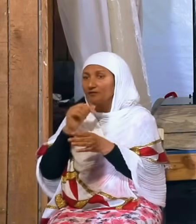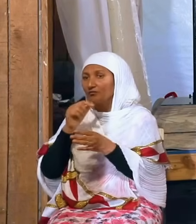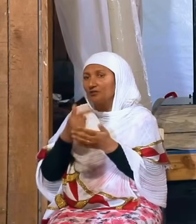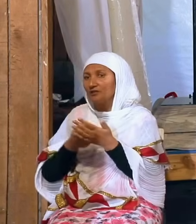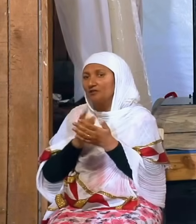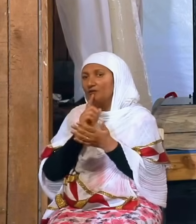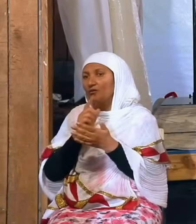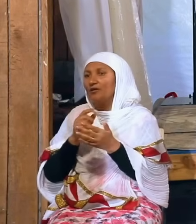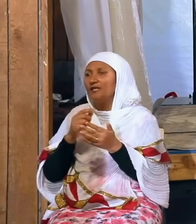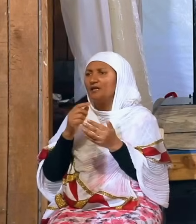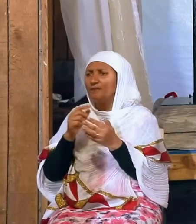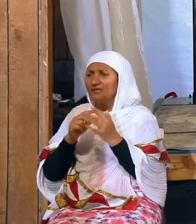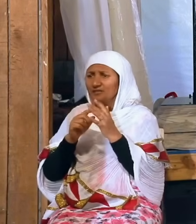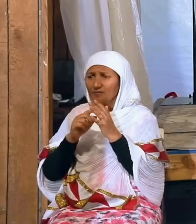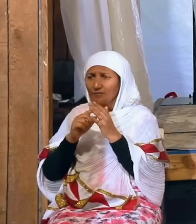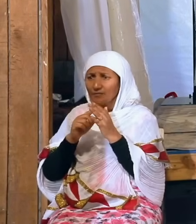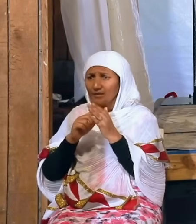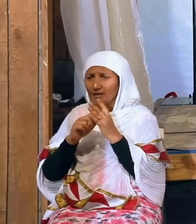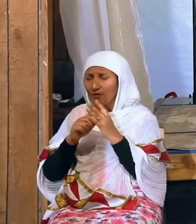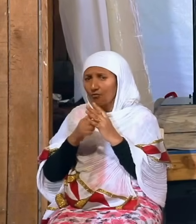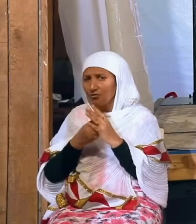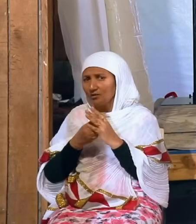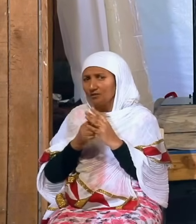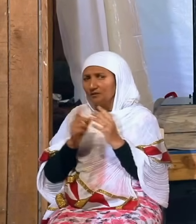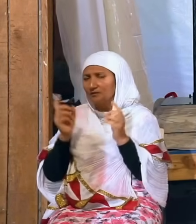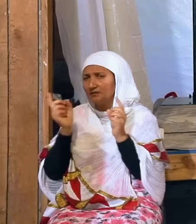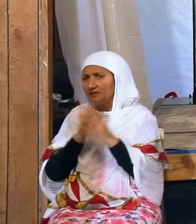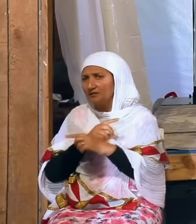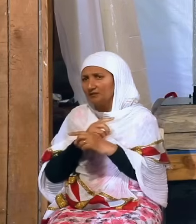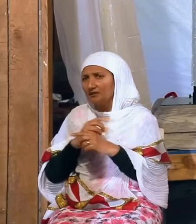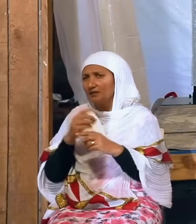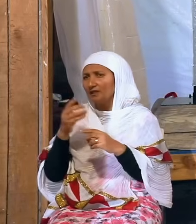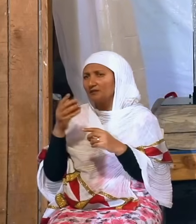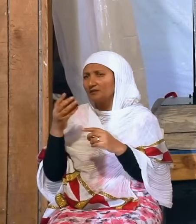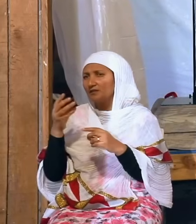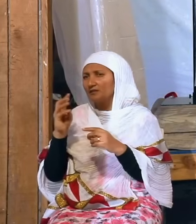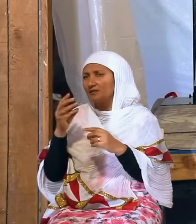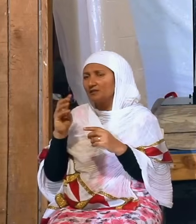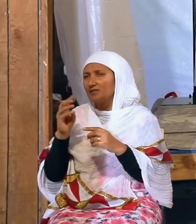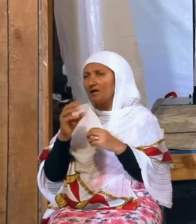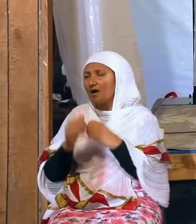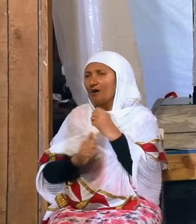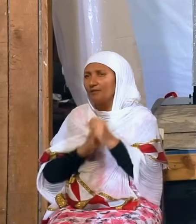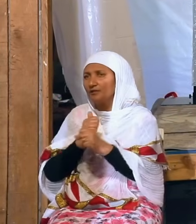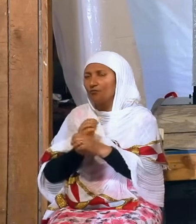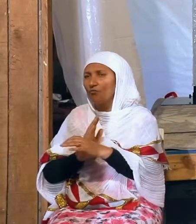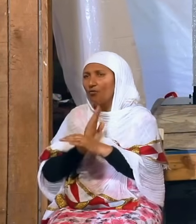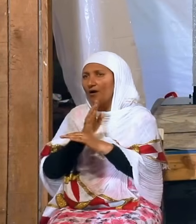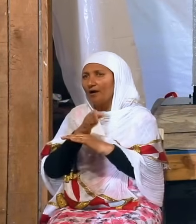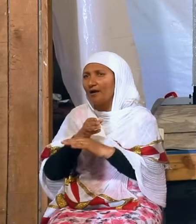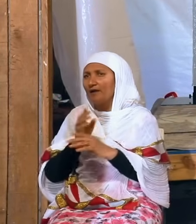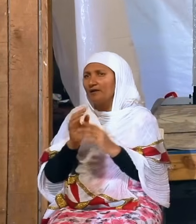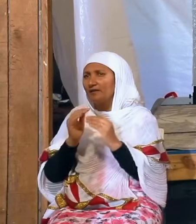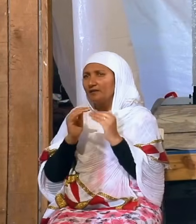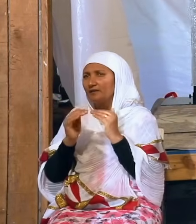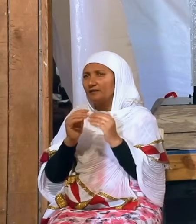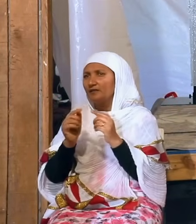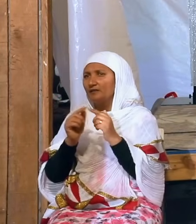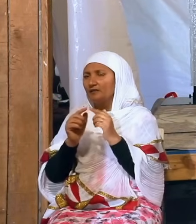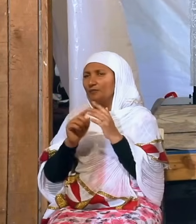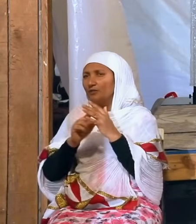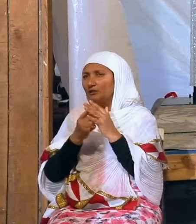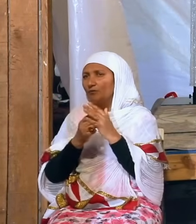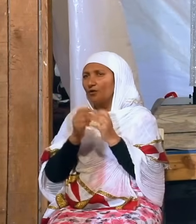ስተት ለኋላው ትልቅ ስተት ታመጣለች አሁን ኋላኛው 16 ዓመት በኋላ ወይም ከ15 ዓመት በኋላ ልክ እንደመጀመሪያው